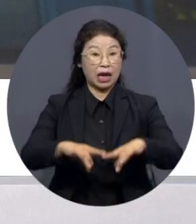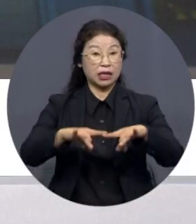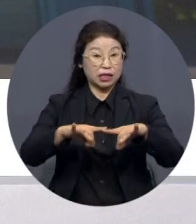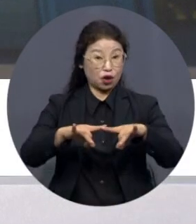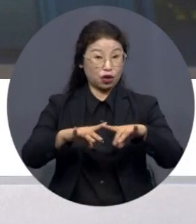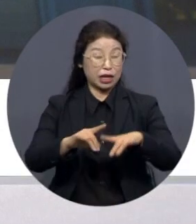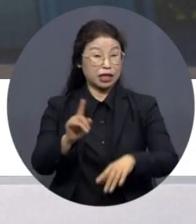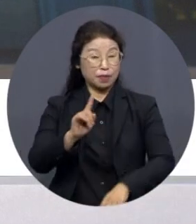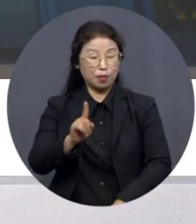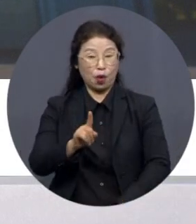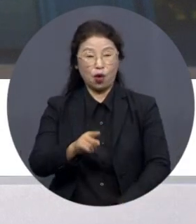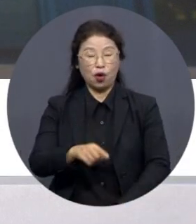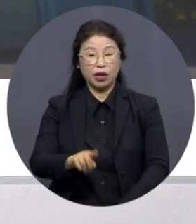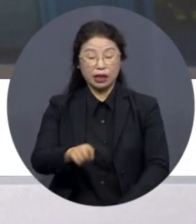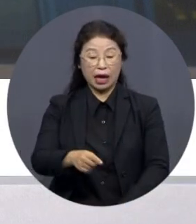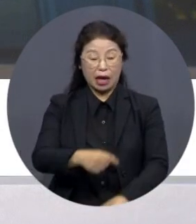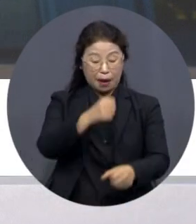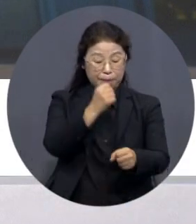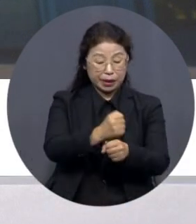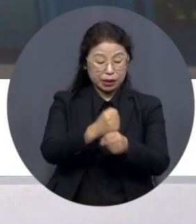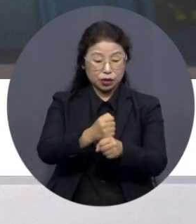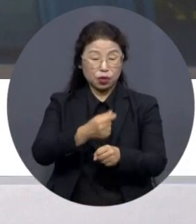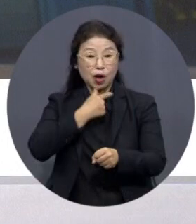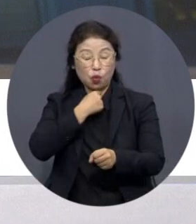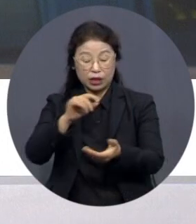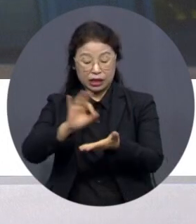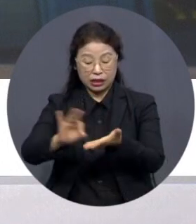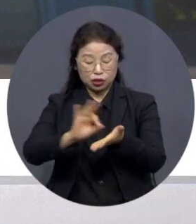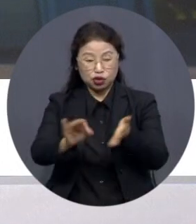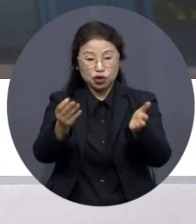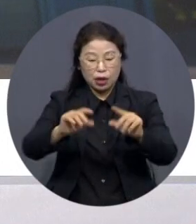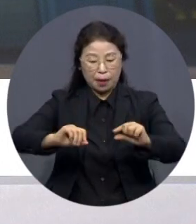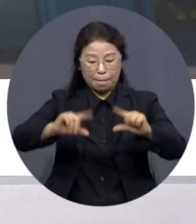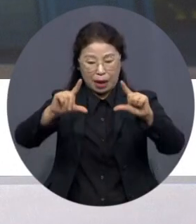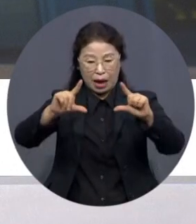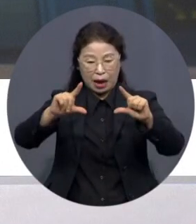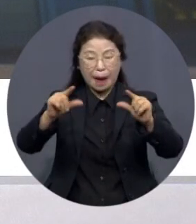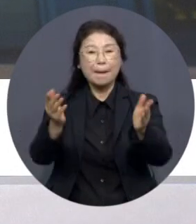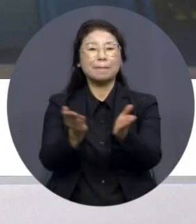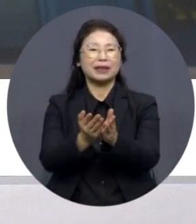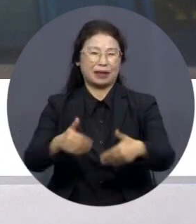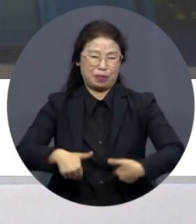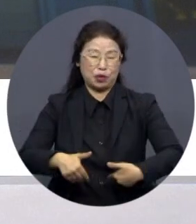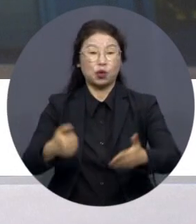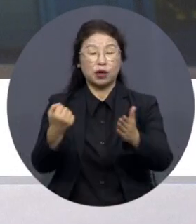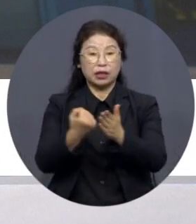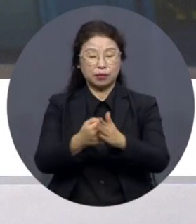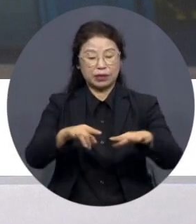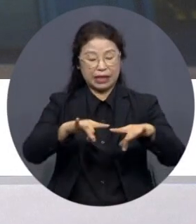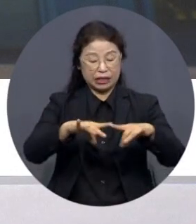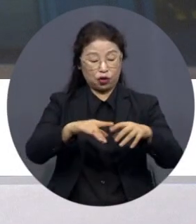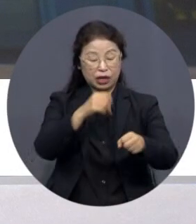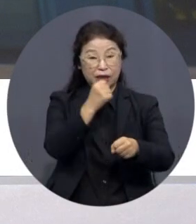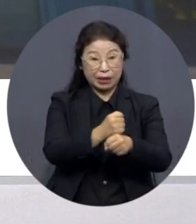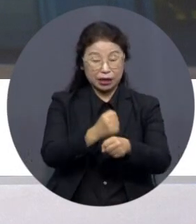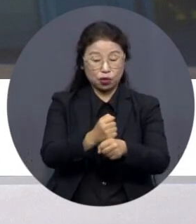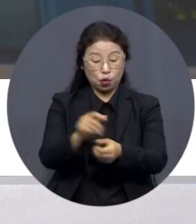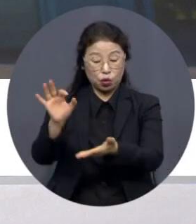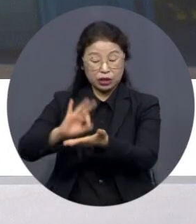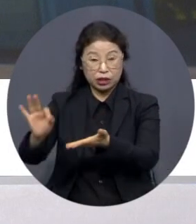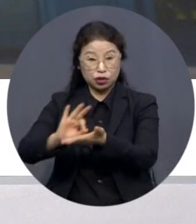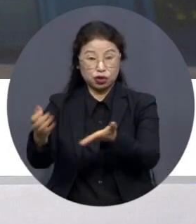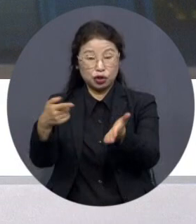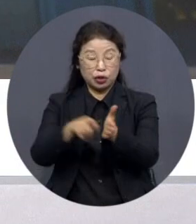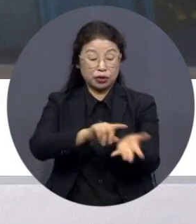전기는 수요와 공급이 항상 맞아야 하는데요. 이 때문에 출력 제한을 해결하고 재생에너지를